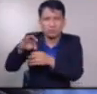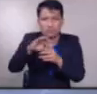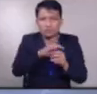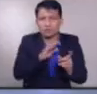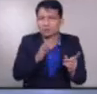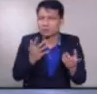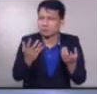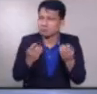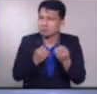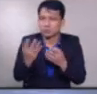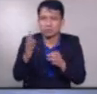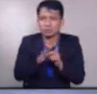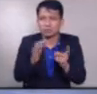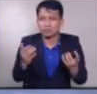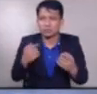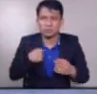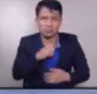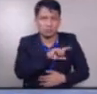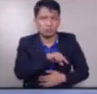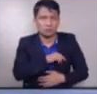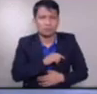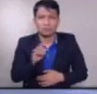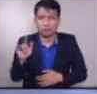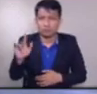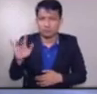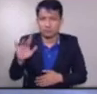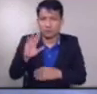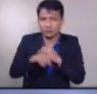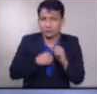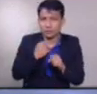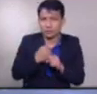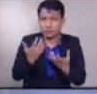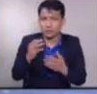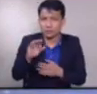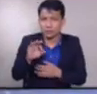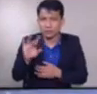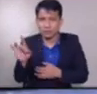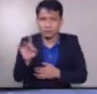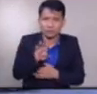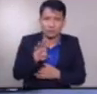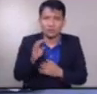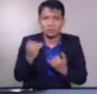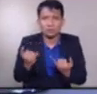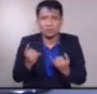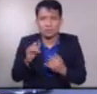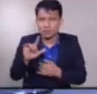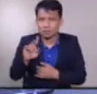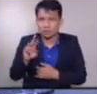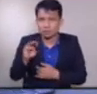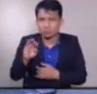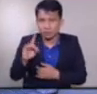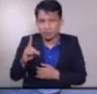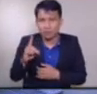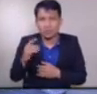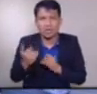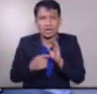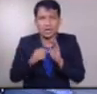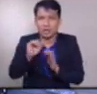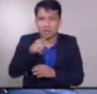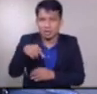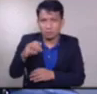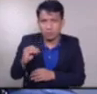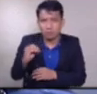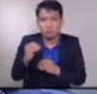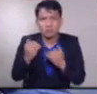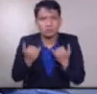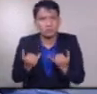So, yun po ang ating bintahe because for 25 years, since 1994 na itatag ang ating Lumad Apu doon sa Salamarawi City, we're